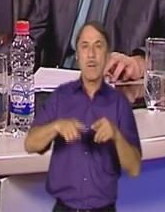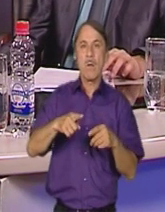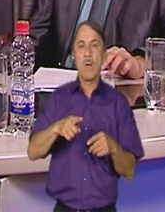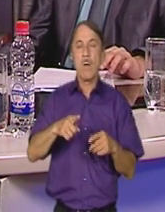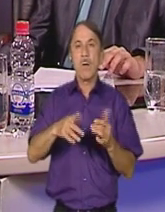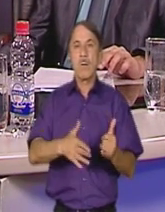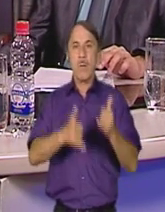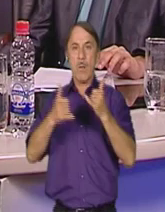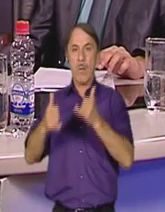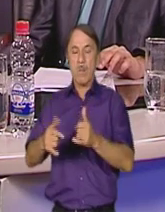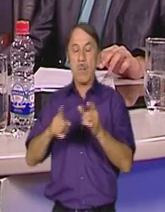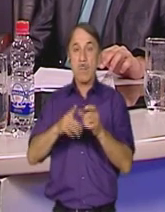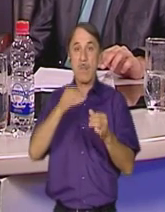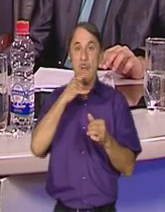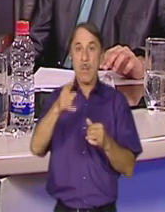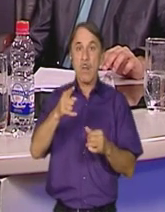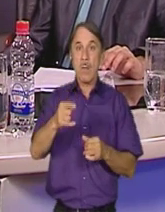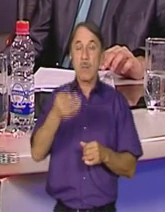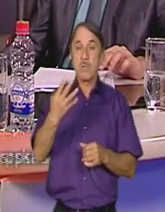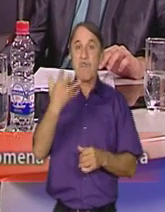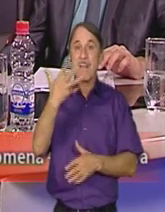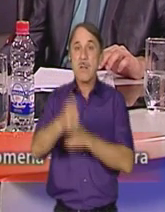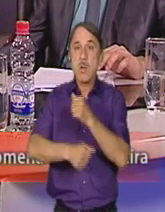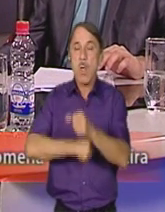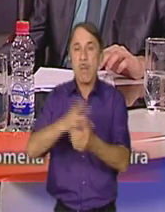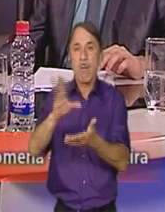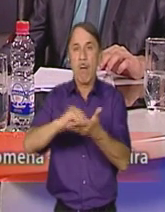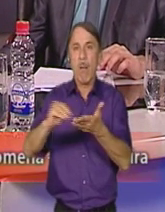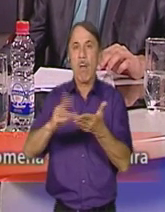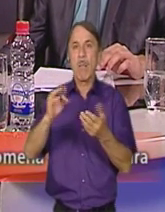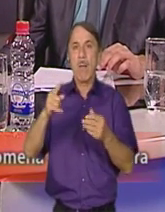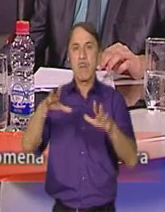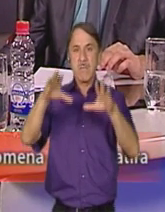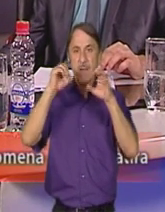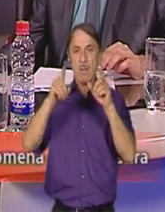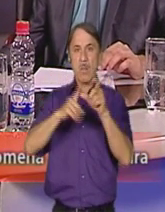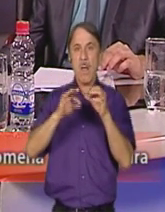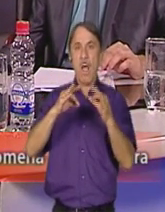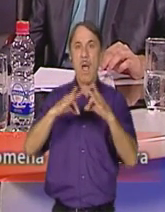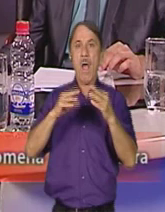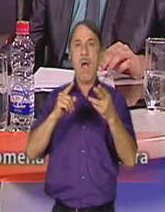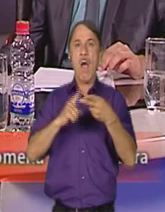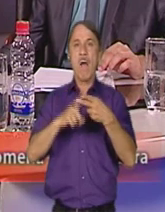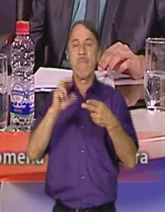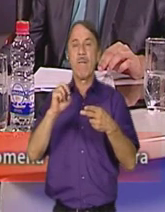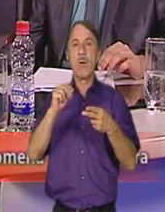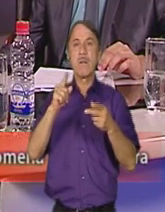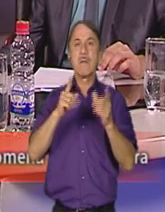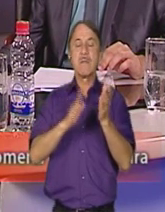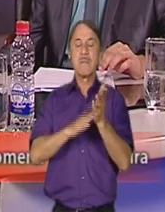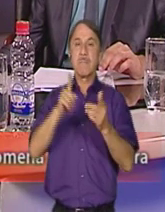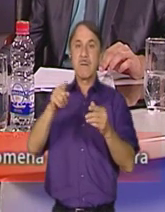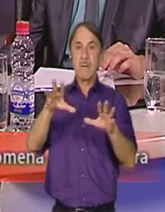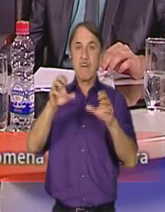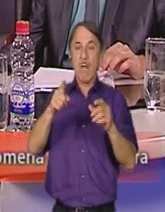obima 868 strana, gde pratim neki 45 godina, ispod svakog aforizma je datum.